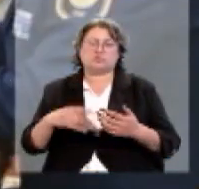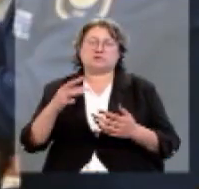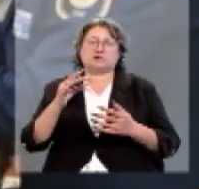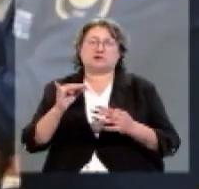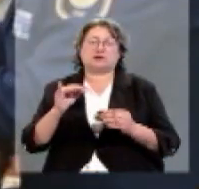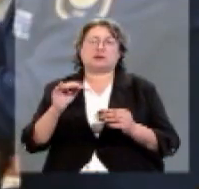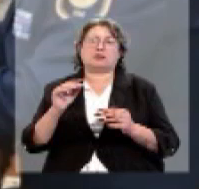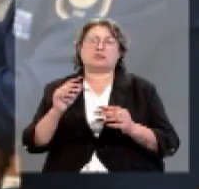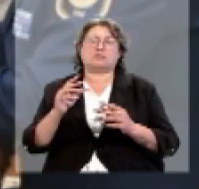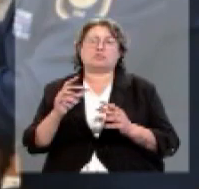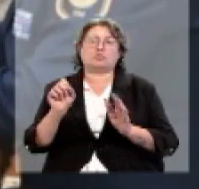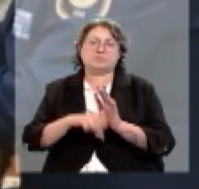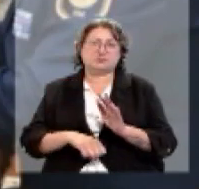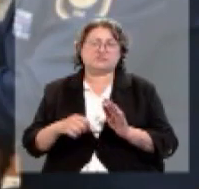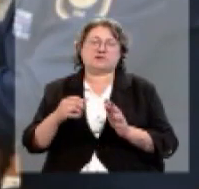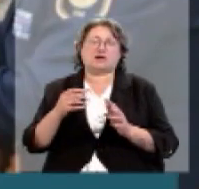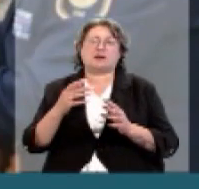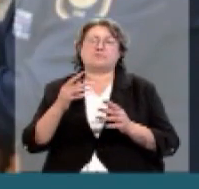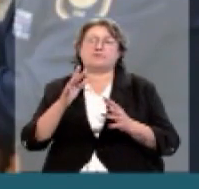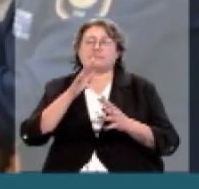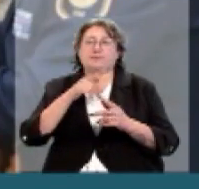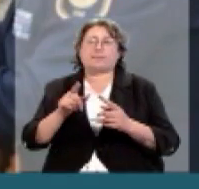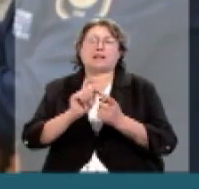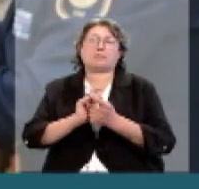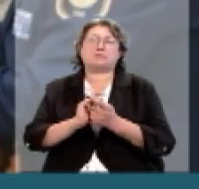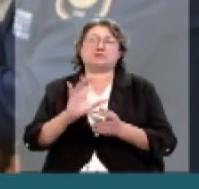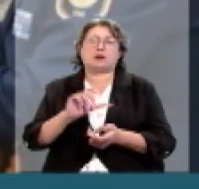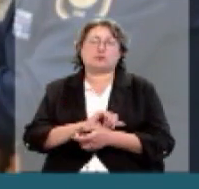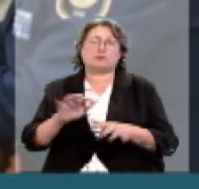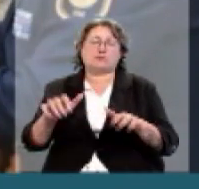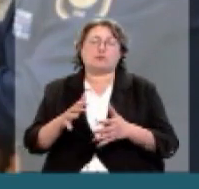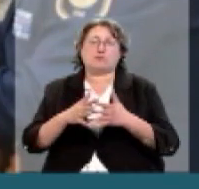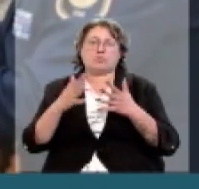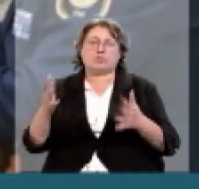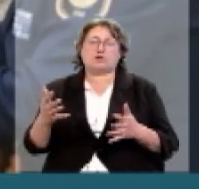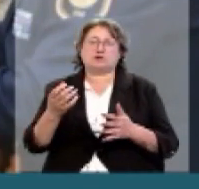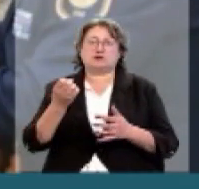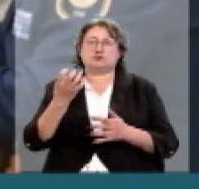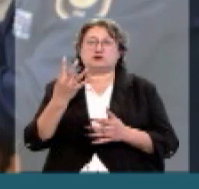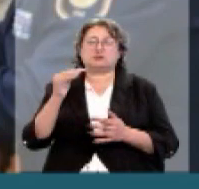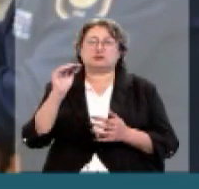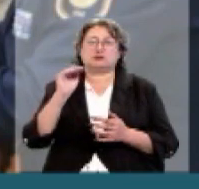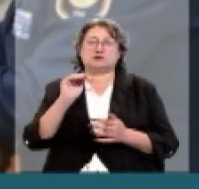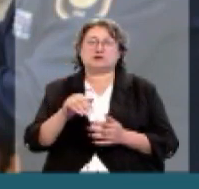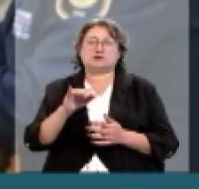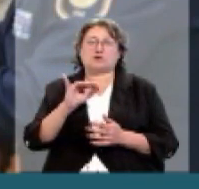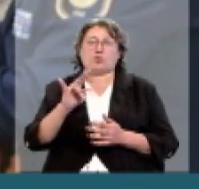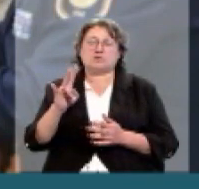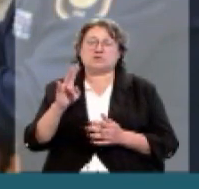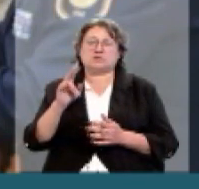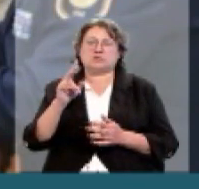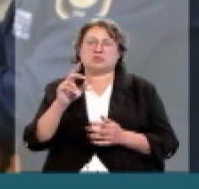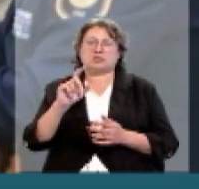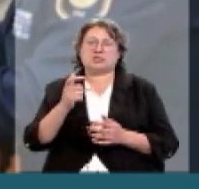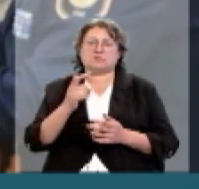барысында 14 тоннадан астам зиянды заттар тәркіленіп, 52 зертхана жойылған. Адам саудасына байланысты 111 қылмыс